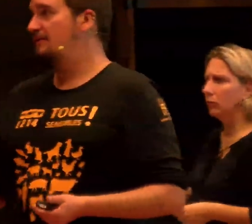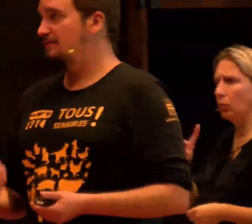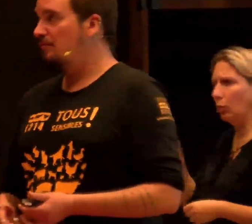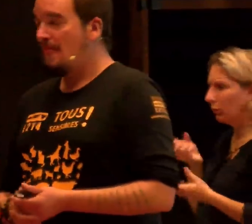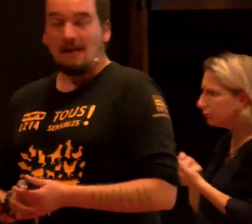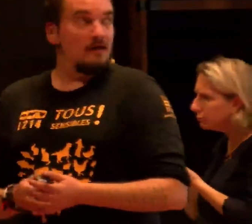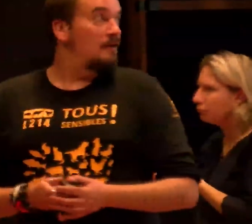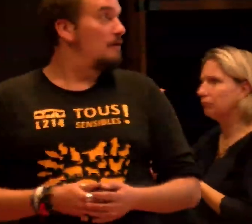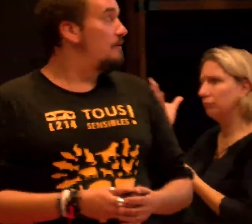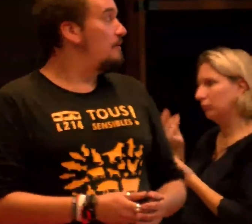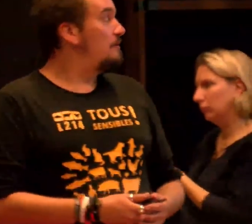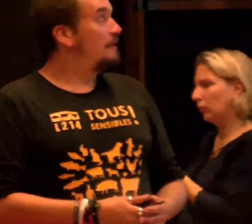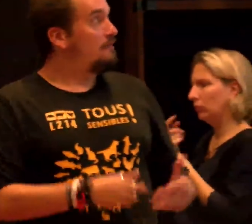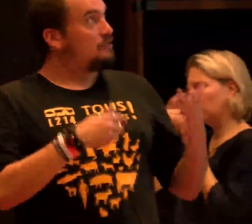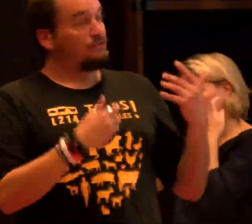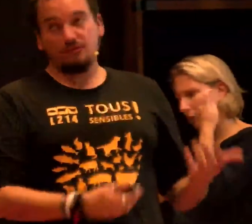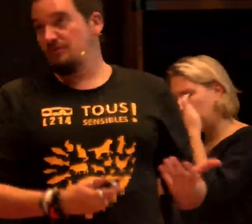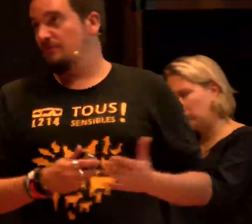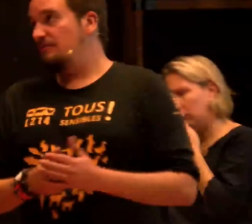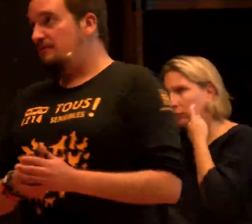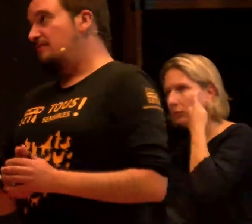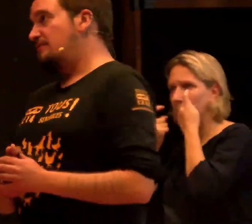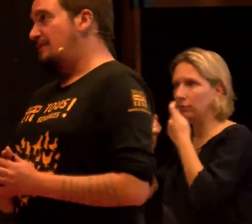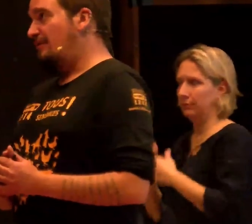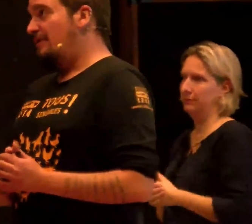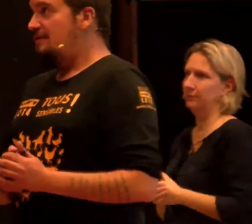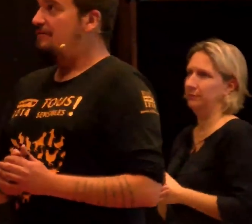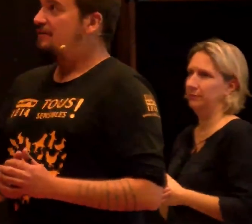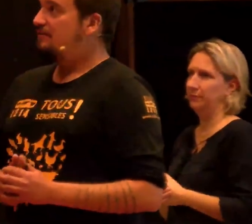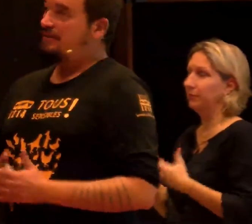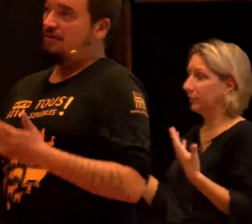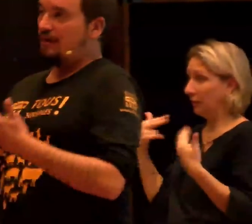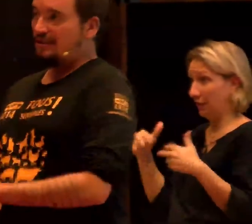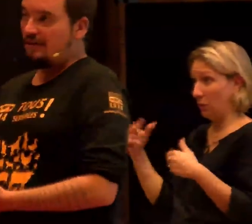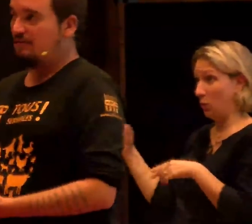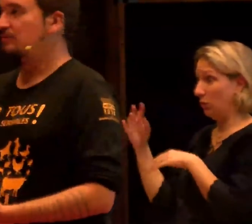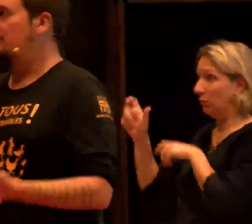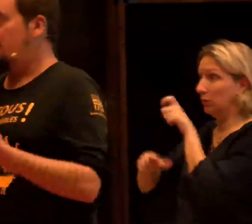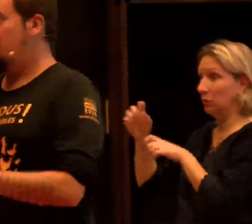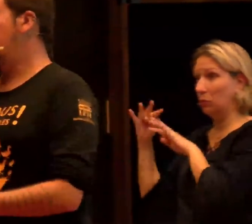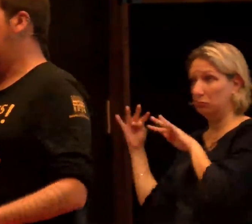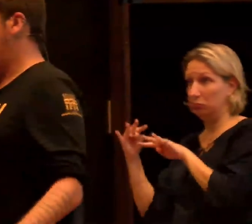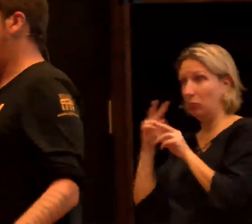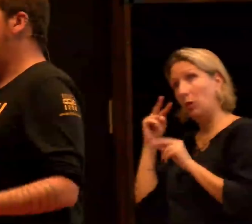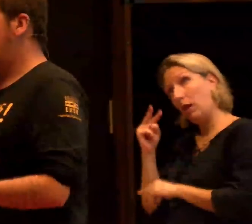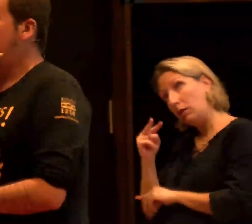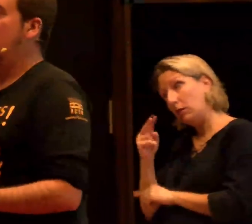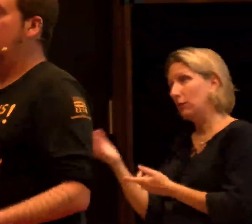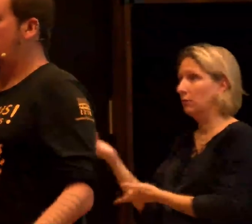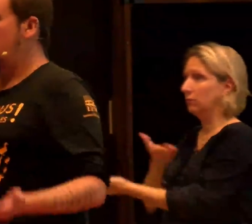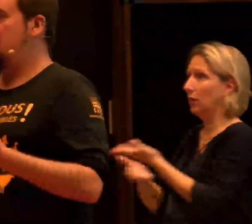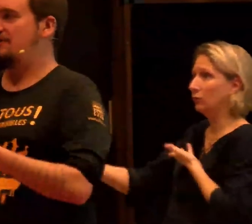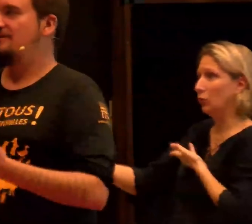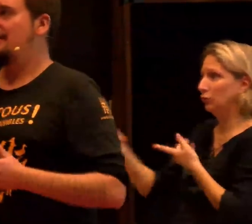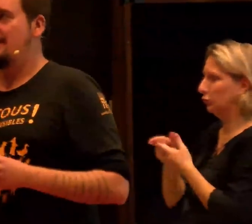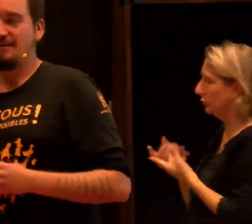outil de réflexion. Et en échange d'avoir regardé cette vidéo, ils repartent avec une petite douceur. Ça peut être un gâteau, ça peut être